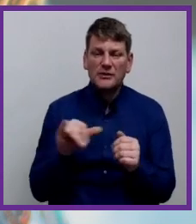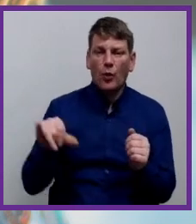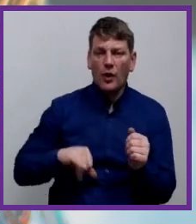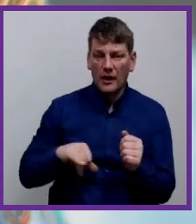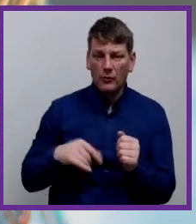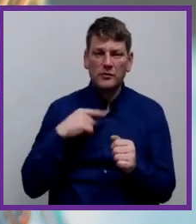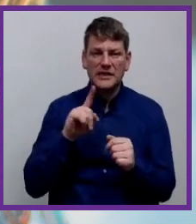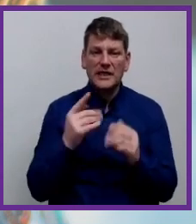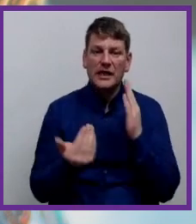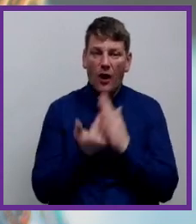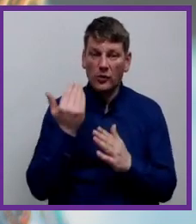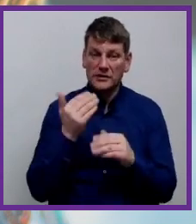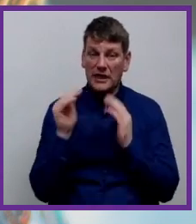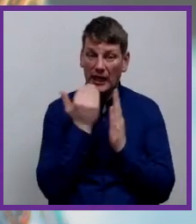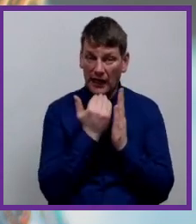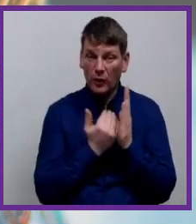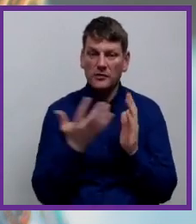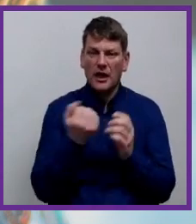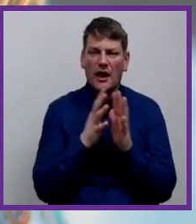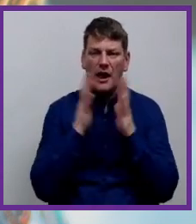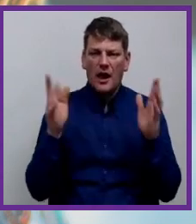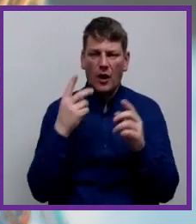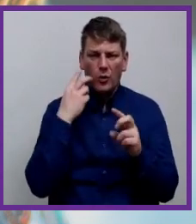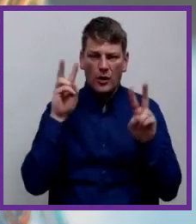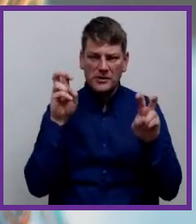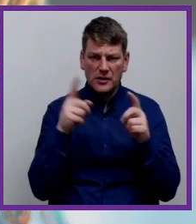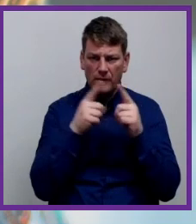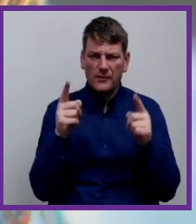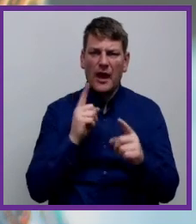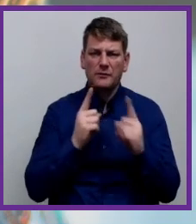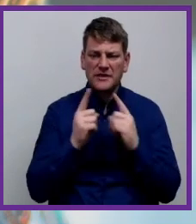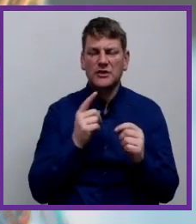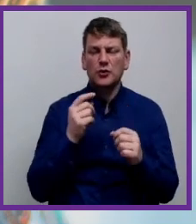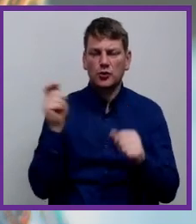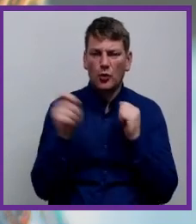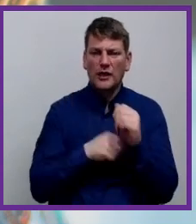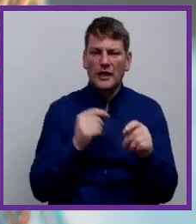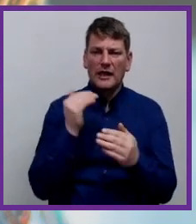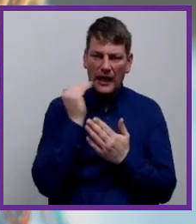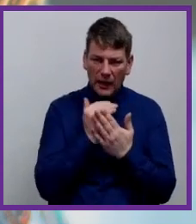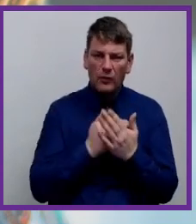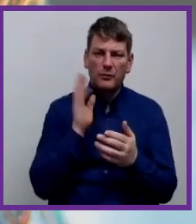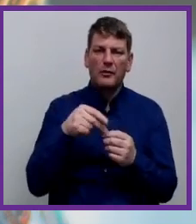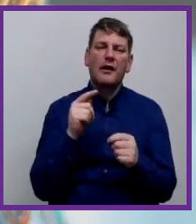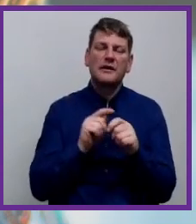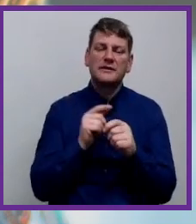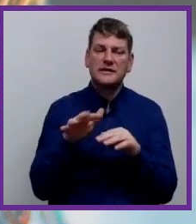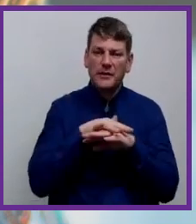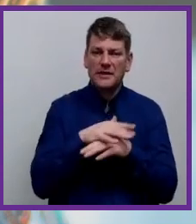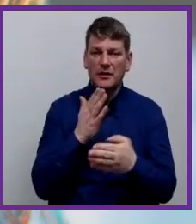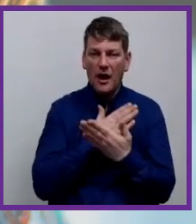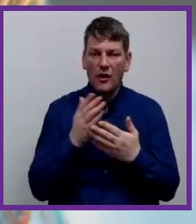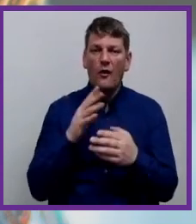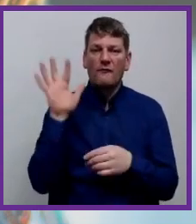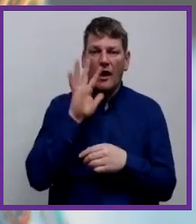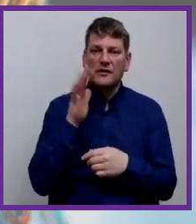mums ir jauns likums, kas ir ļoti milzīgi nosaukumu, uz kā administrīvo sodu likums par pārkāpējumu pārvaldes sabiedriskās kārtības un valsts